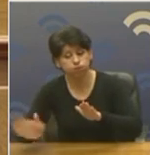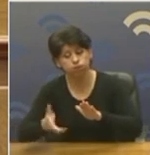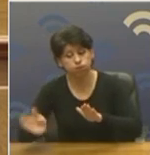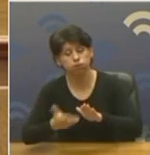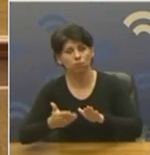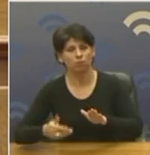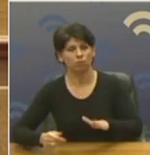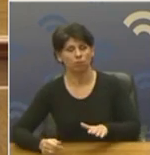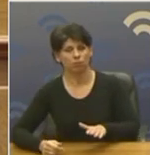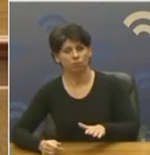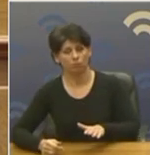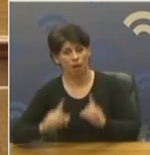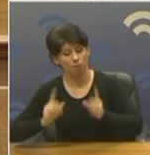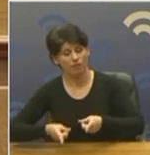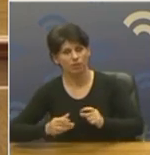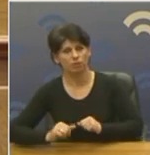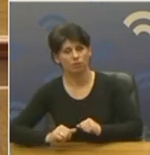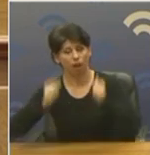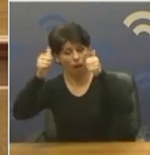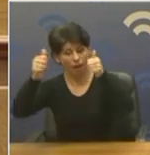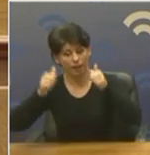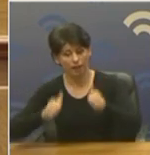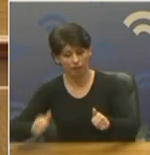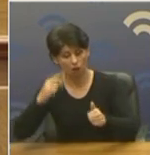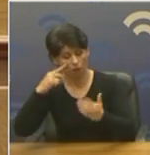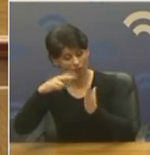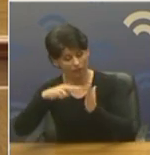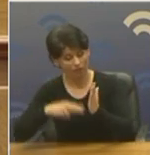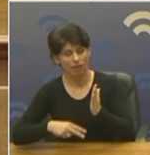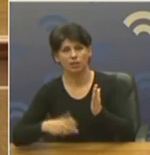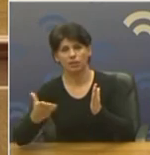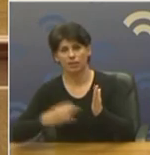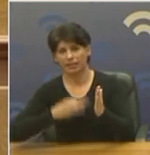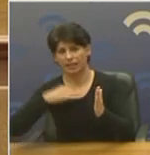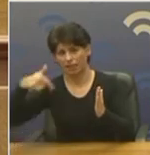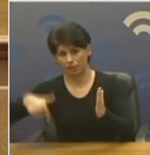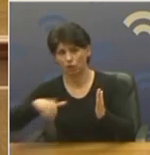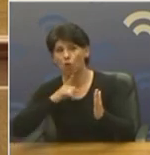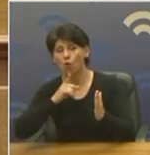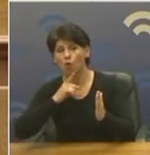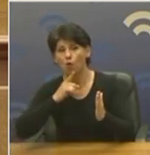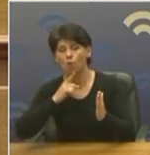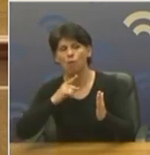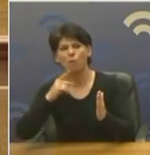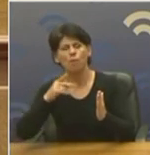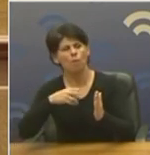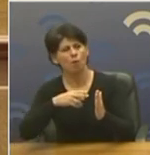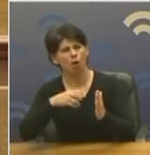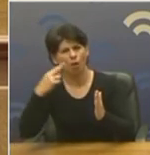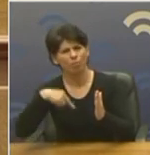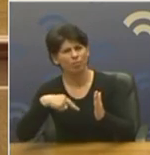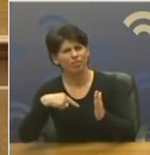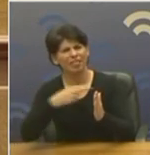ο Αυστριακός. Έβγαλε ανακοίνωση, διαβάστε, κύριε Γιαπετρίτη μου, όπως και τη Δανία αποφάσισε να πηγαίνει